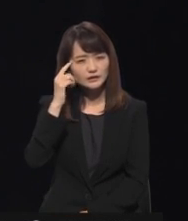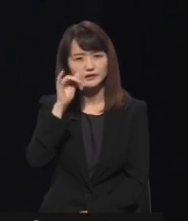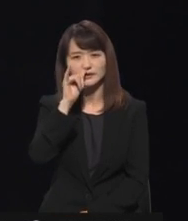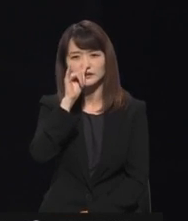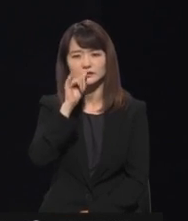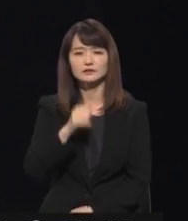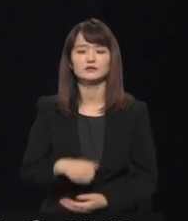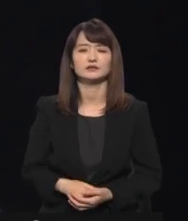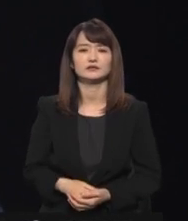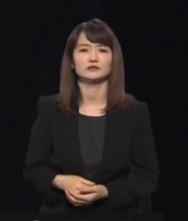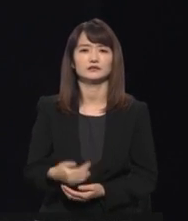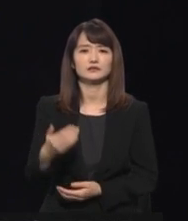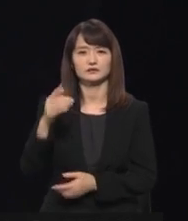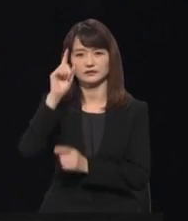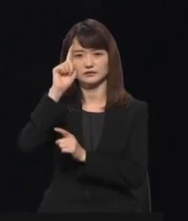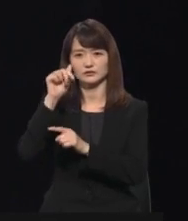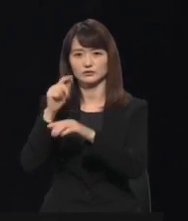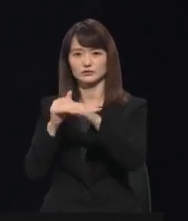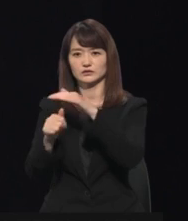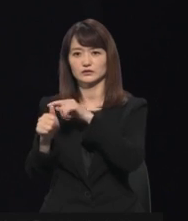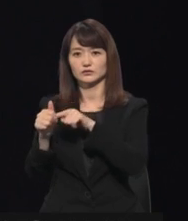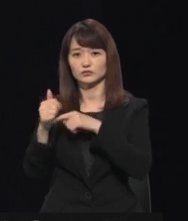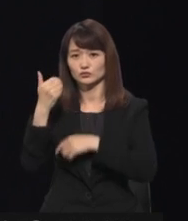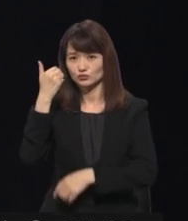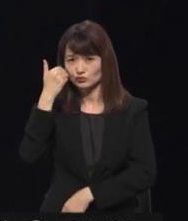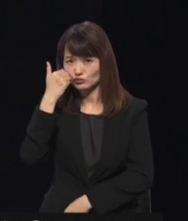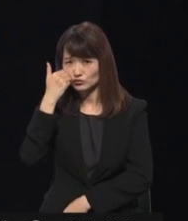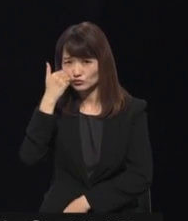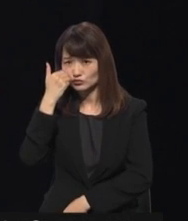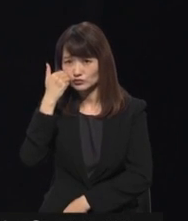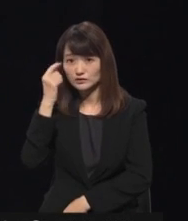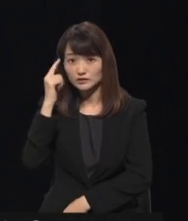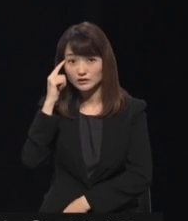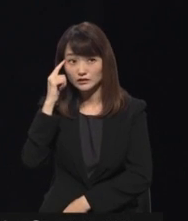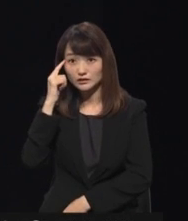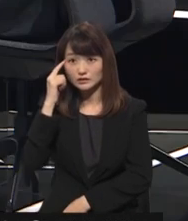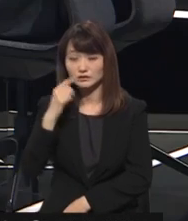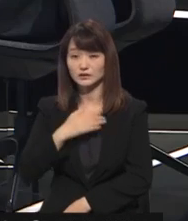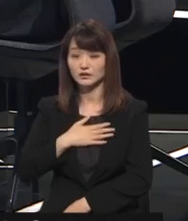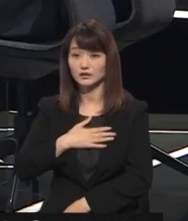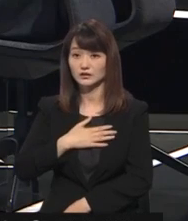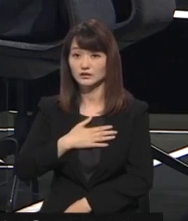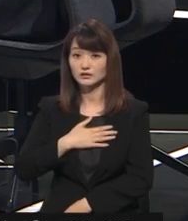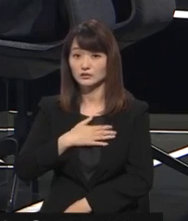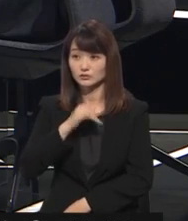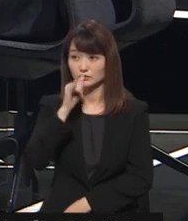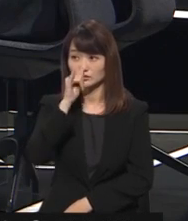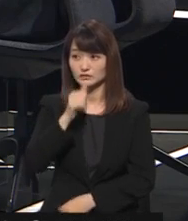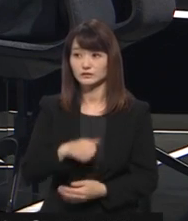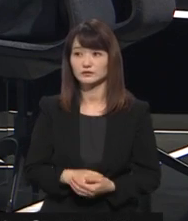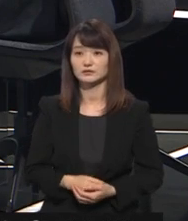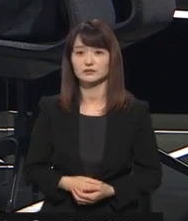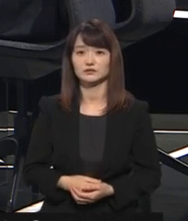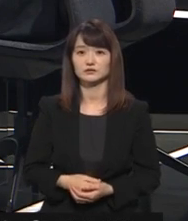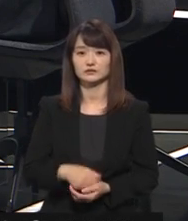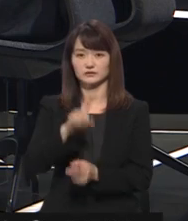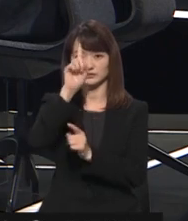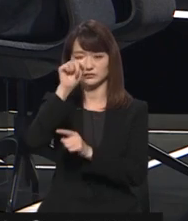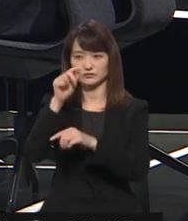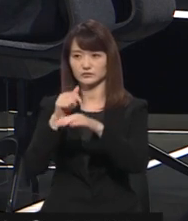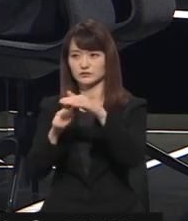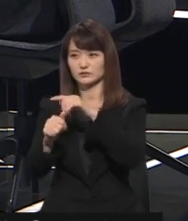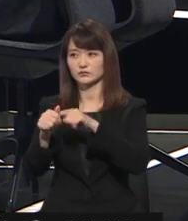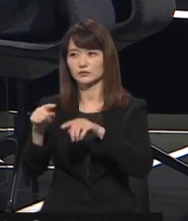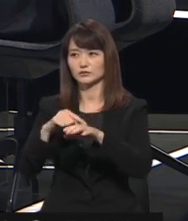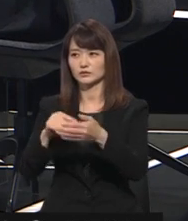인 속 전 대표의 이 누군가의 의중은 누구를 뜻할 까 혹시 에 측이 가능하시면 분석의 속 전 대표의 마음에 가잔 사라는 예 김